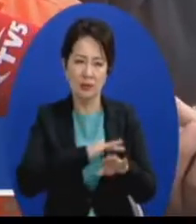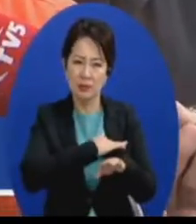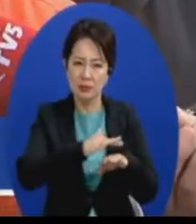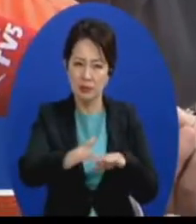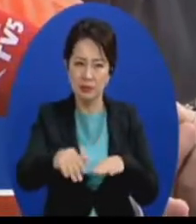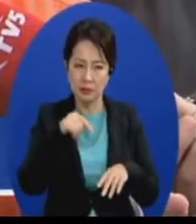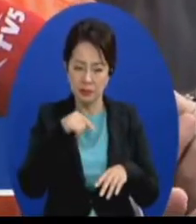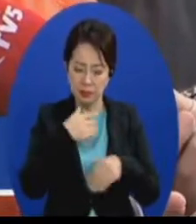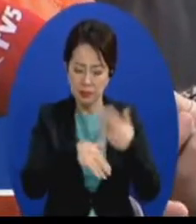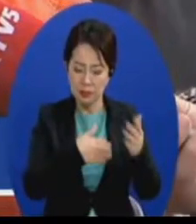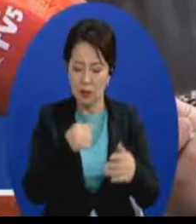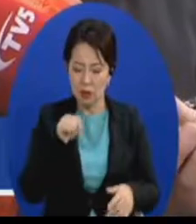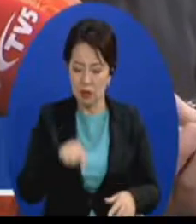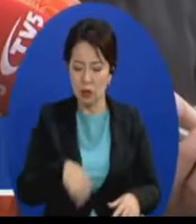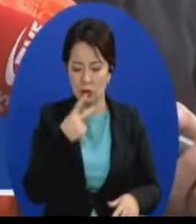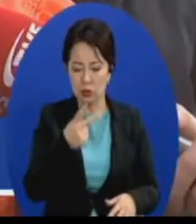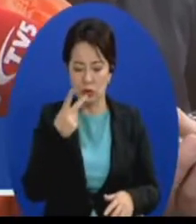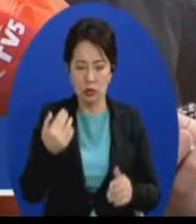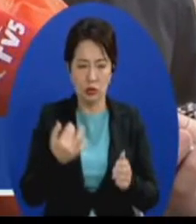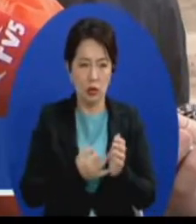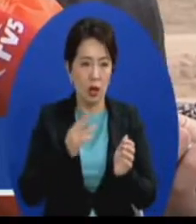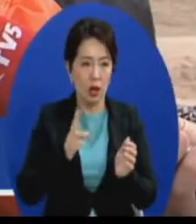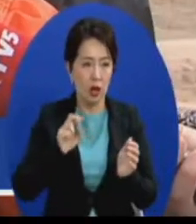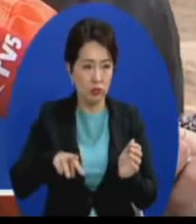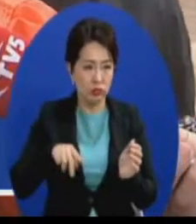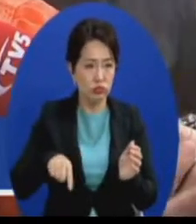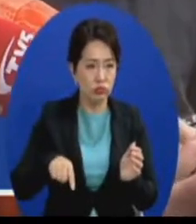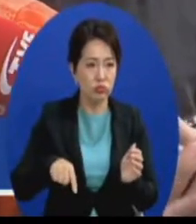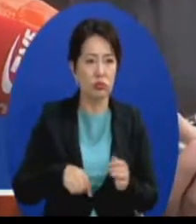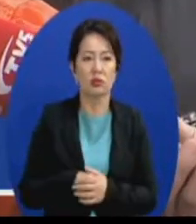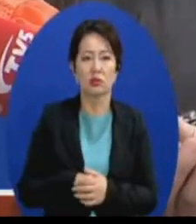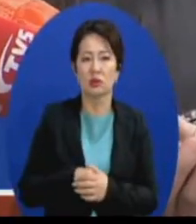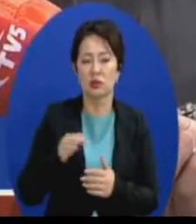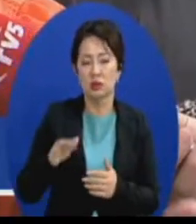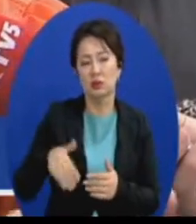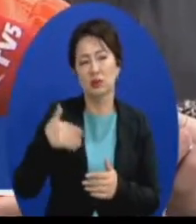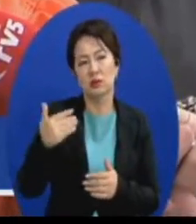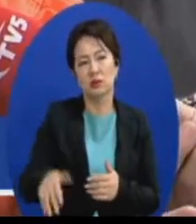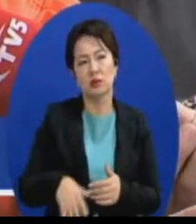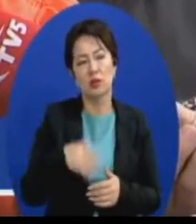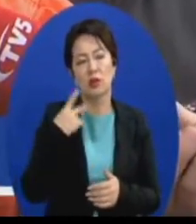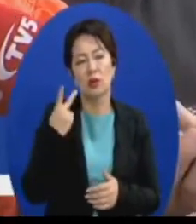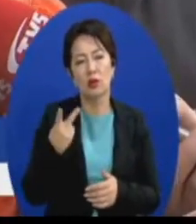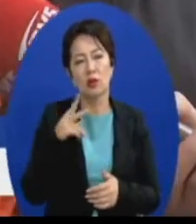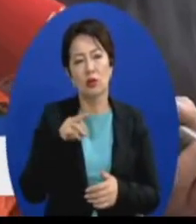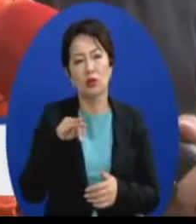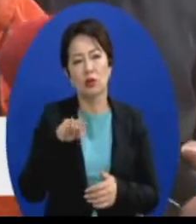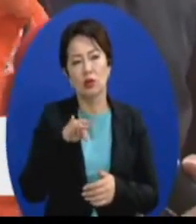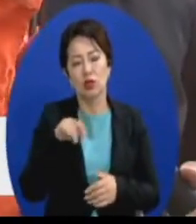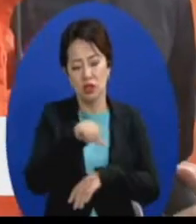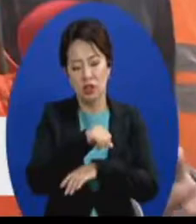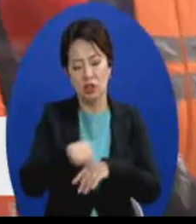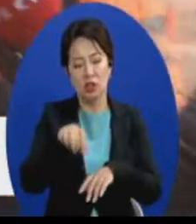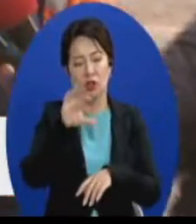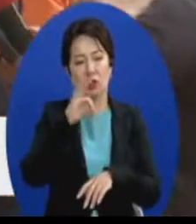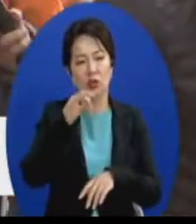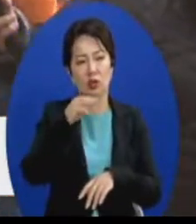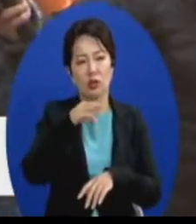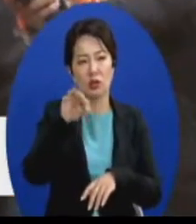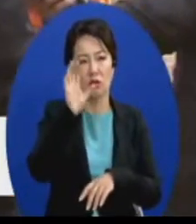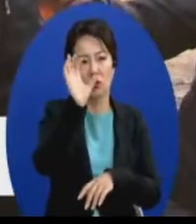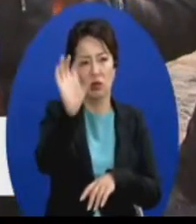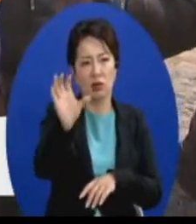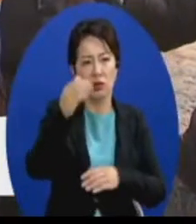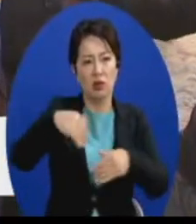бид нар 227 км дээр зогсож байна. За үндсэндээ хоёр өртөө одоо хилийн өртөө энэ